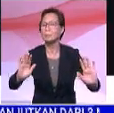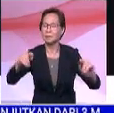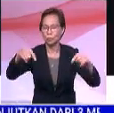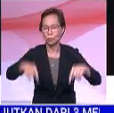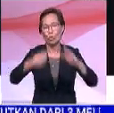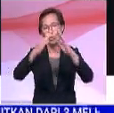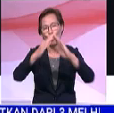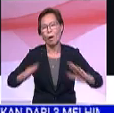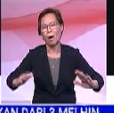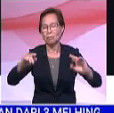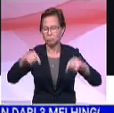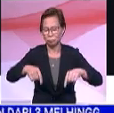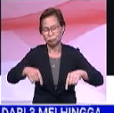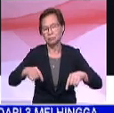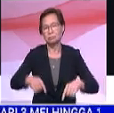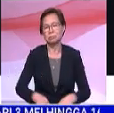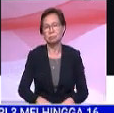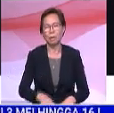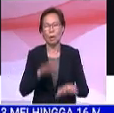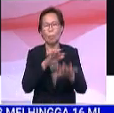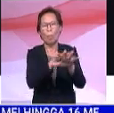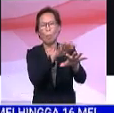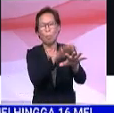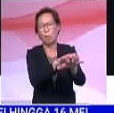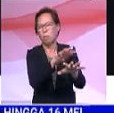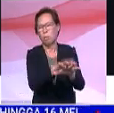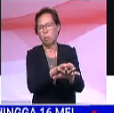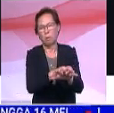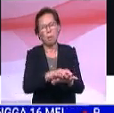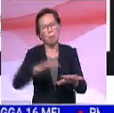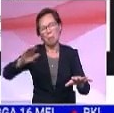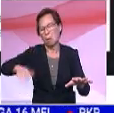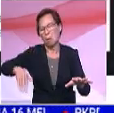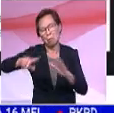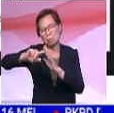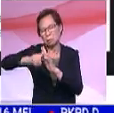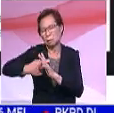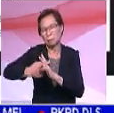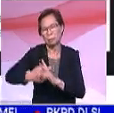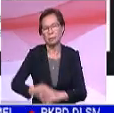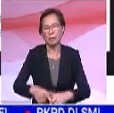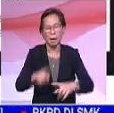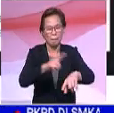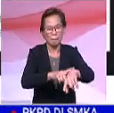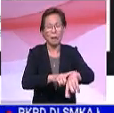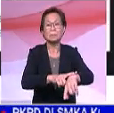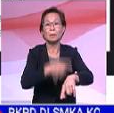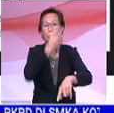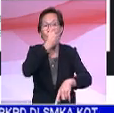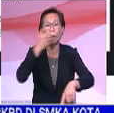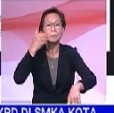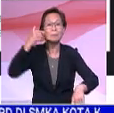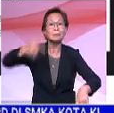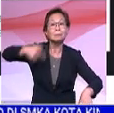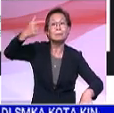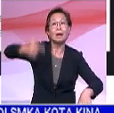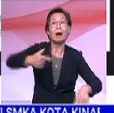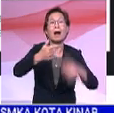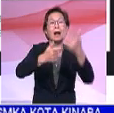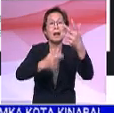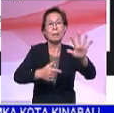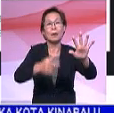keramaian dan juga terawih berjemaah belum boleh dilaksanakan. Tempoh berpuasa di kota London antara